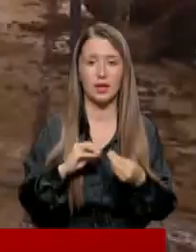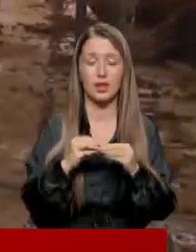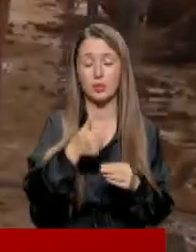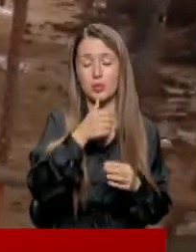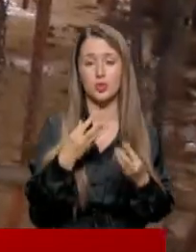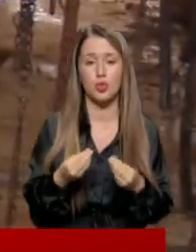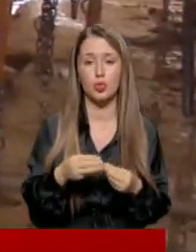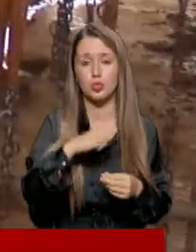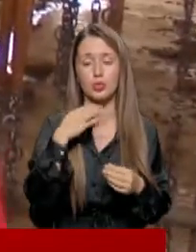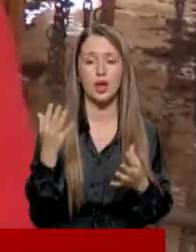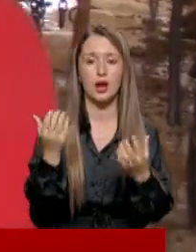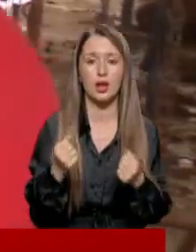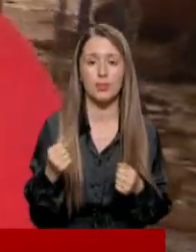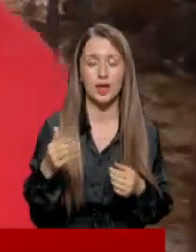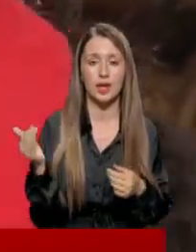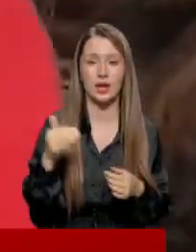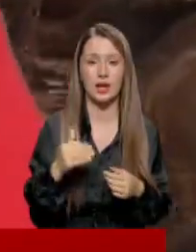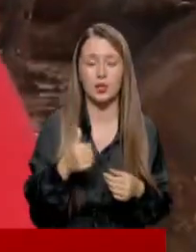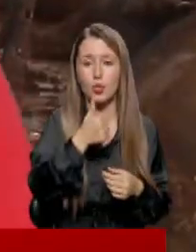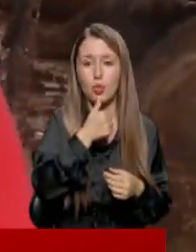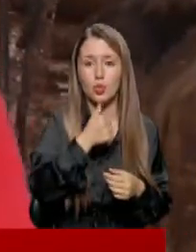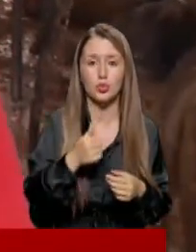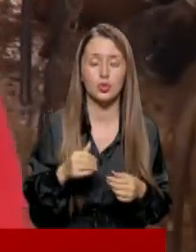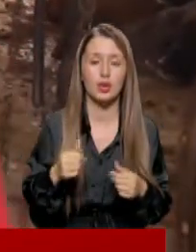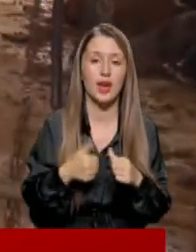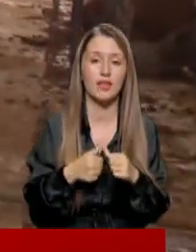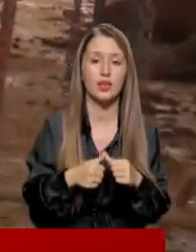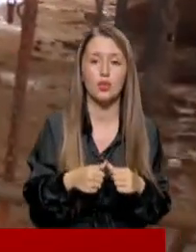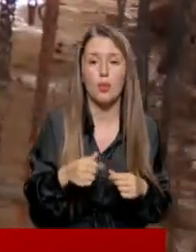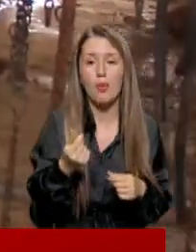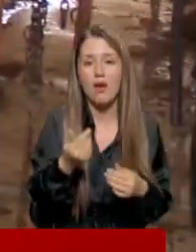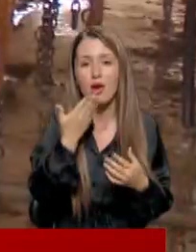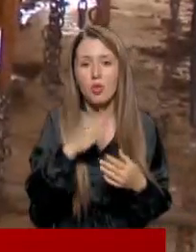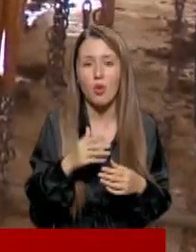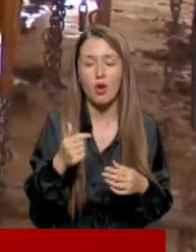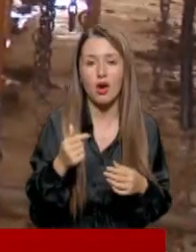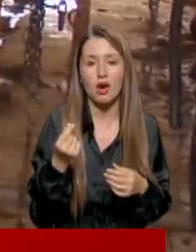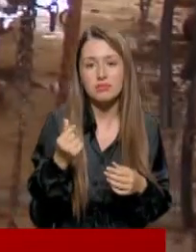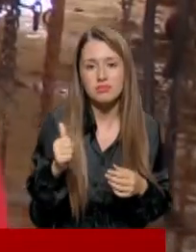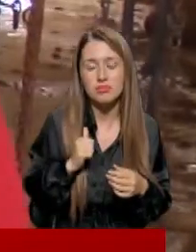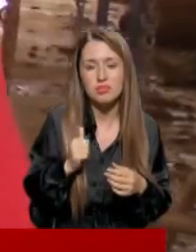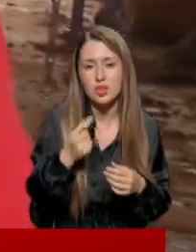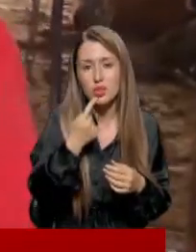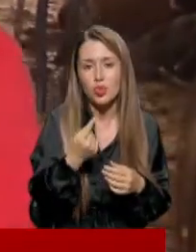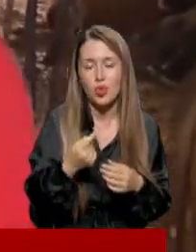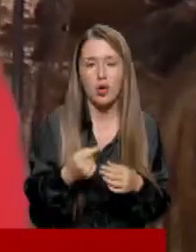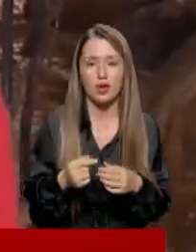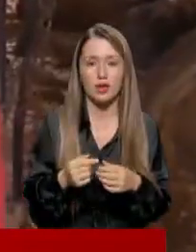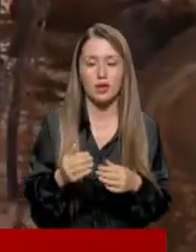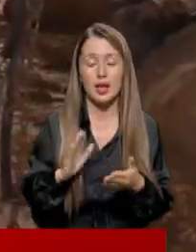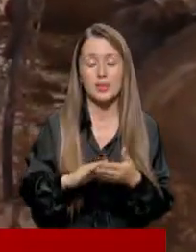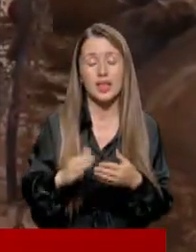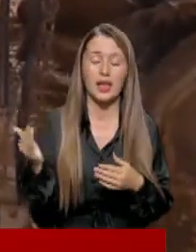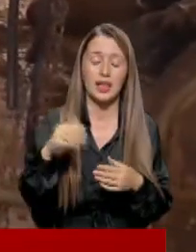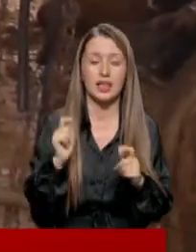olduk. Kurban almaya gelen ya oğlunu eve veriyor ya oğlunu askere gönderiyor ya para yok ya askeri ücret. Elimizden geleni yaptık bize.